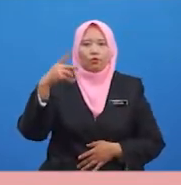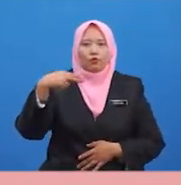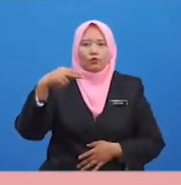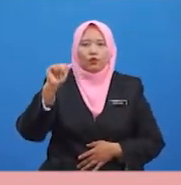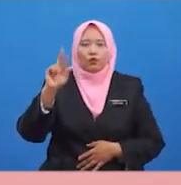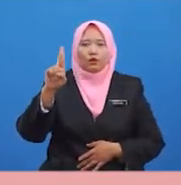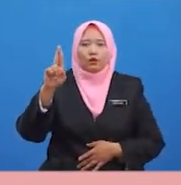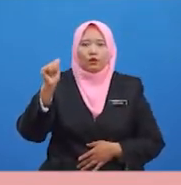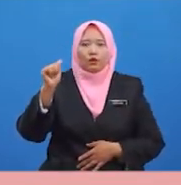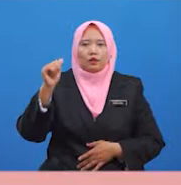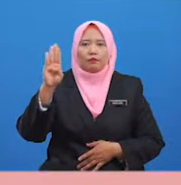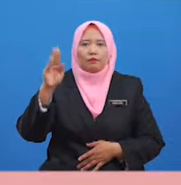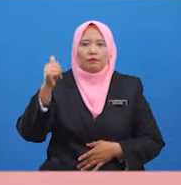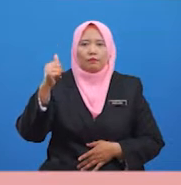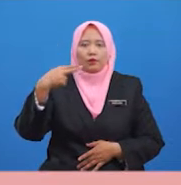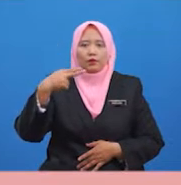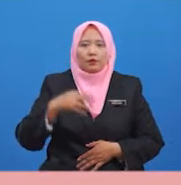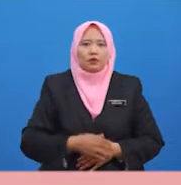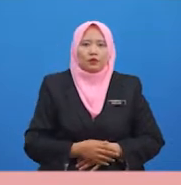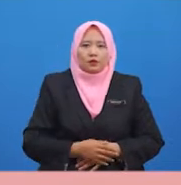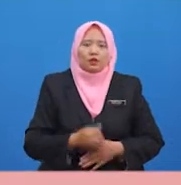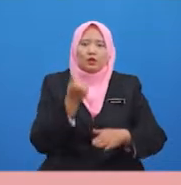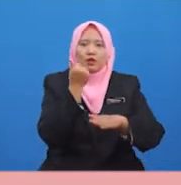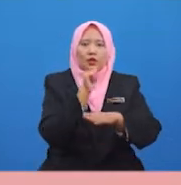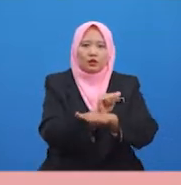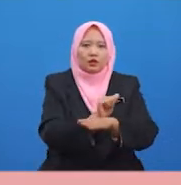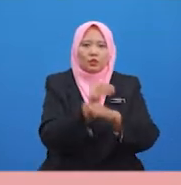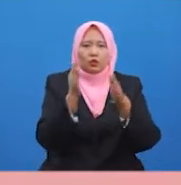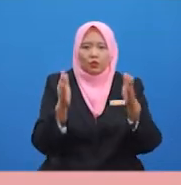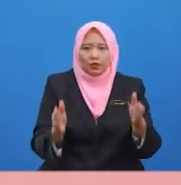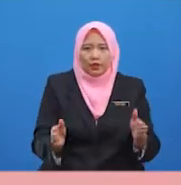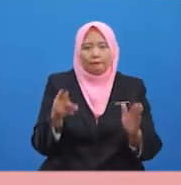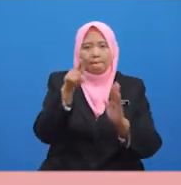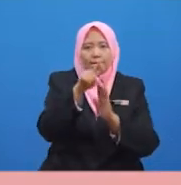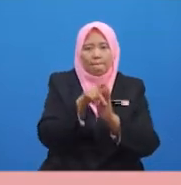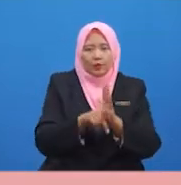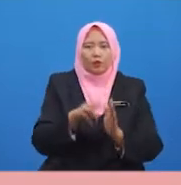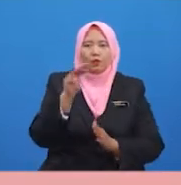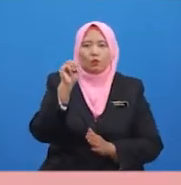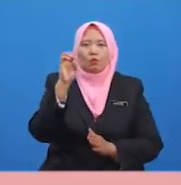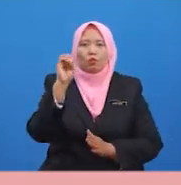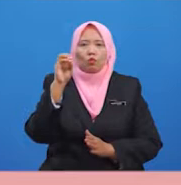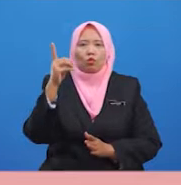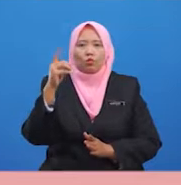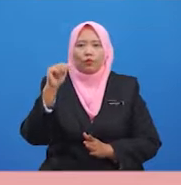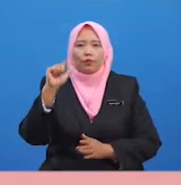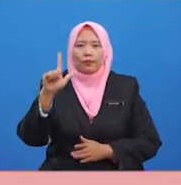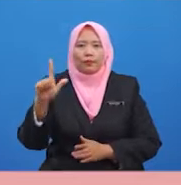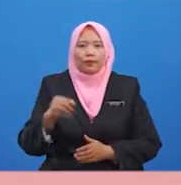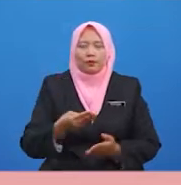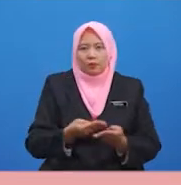bermaksud akad yang dilakukan oleh pemodal dengan menyerahkan modalnya